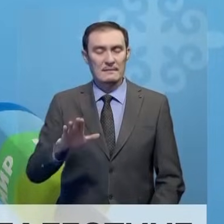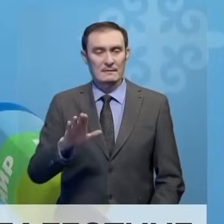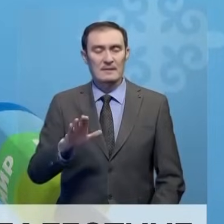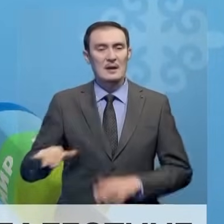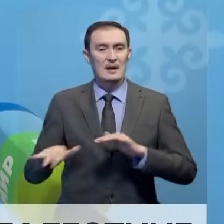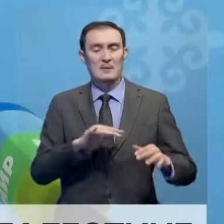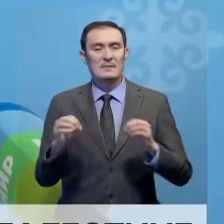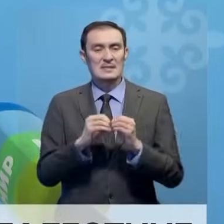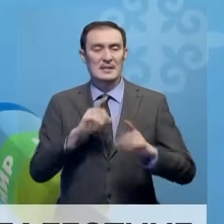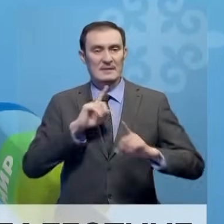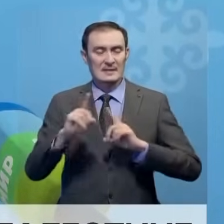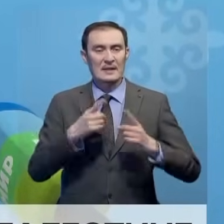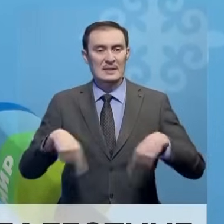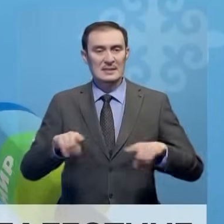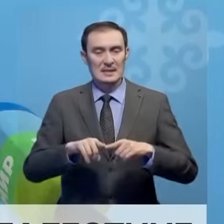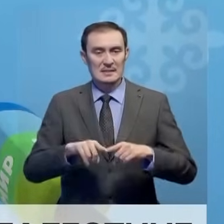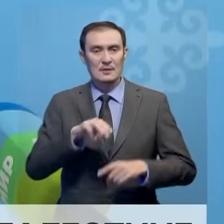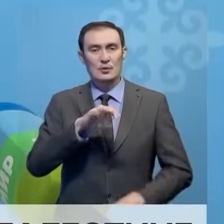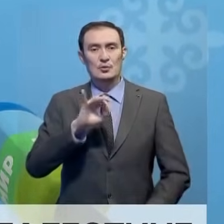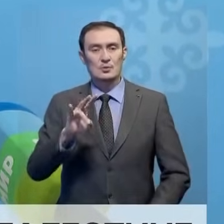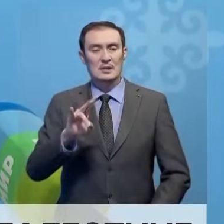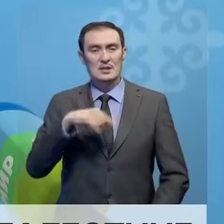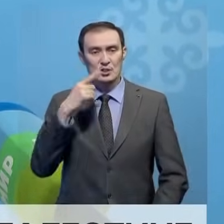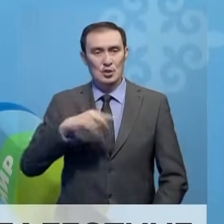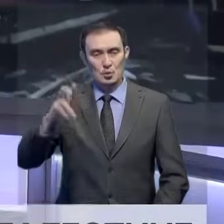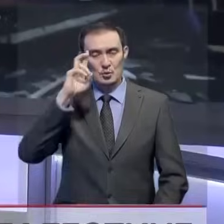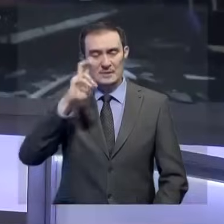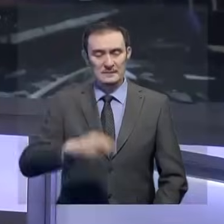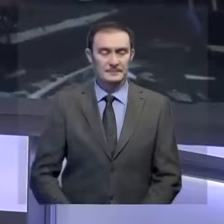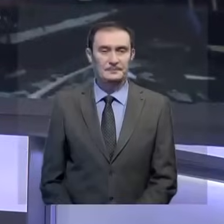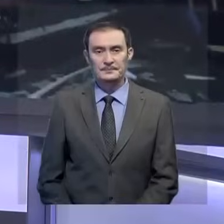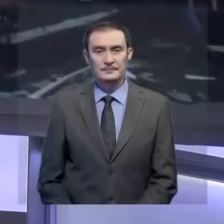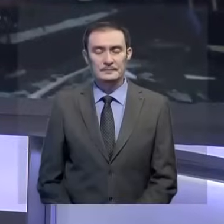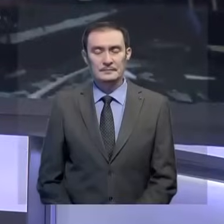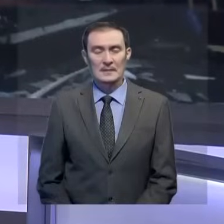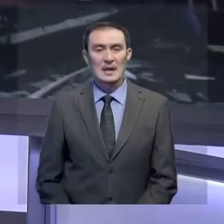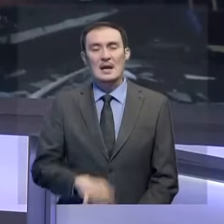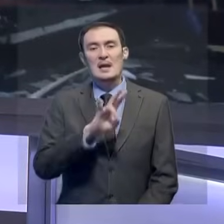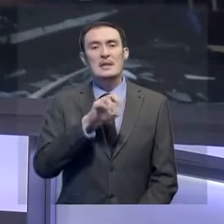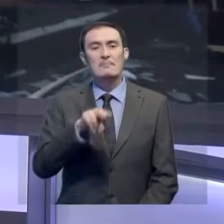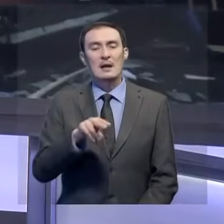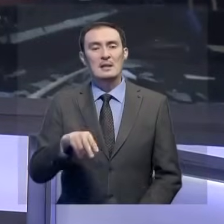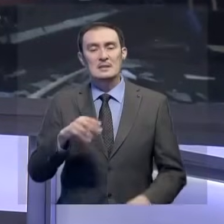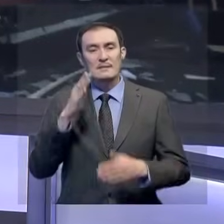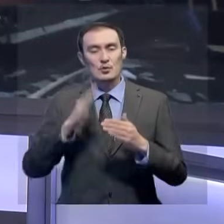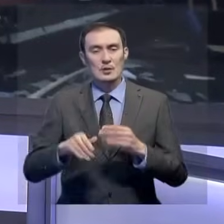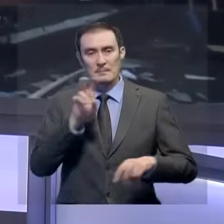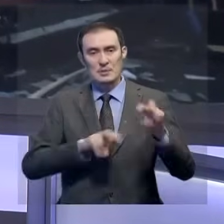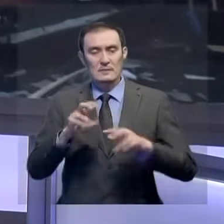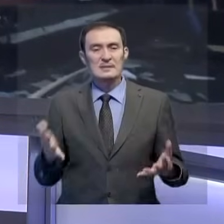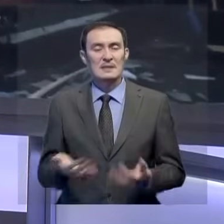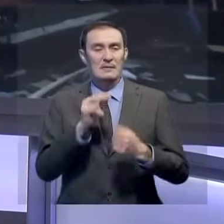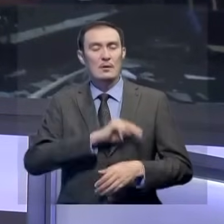в рамках 10-го саммита Организации Тюркских Государств. А в Непале завершили поисково-спасательные работы